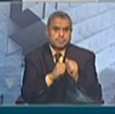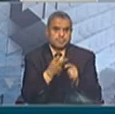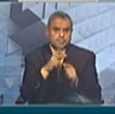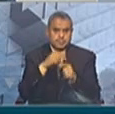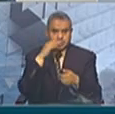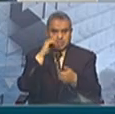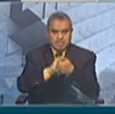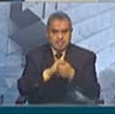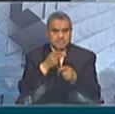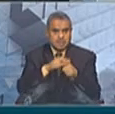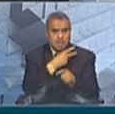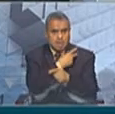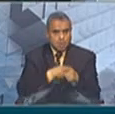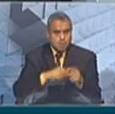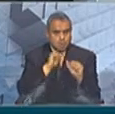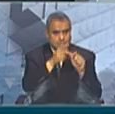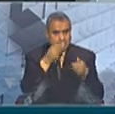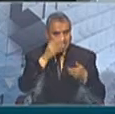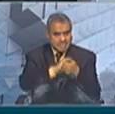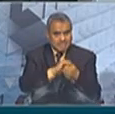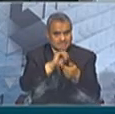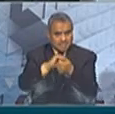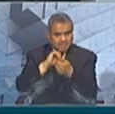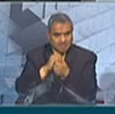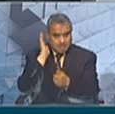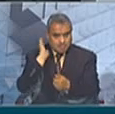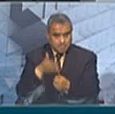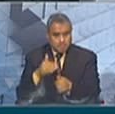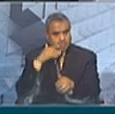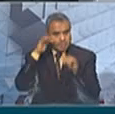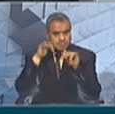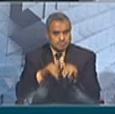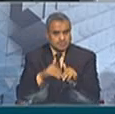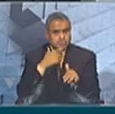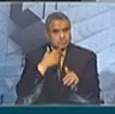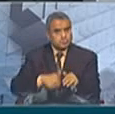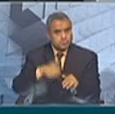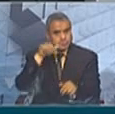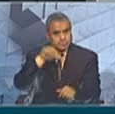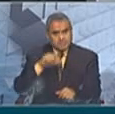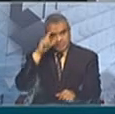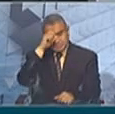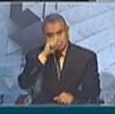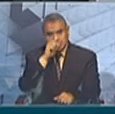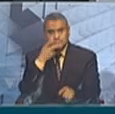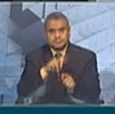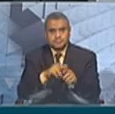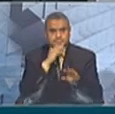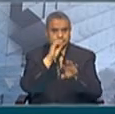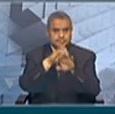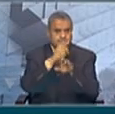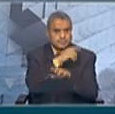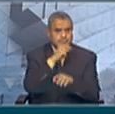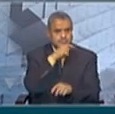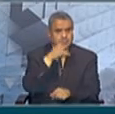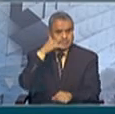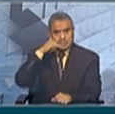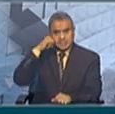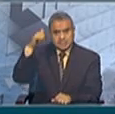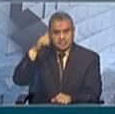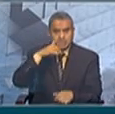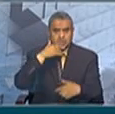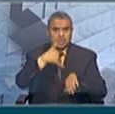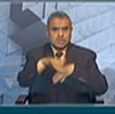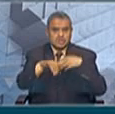الاتفاق على الحكومة وبالتالي كل هذه الإجراءات طبعا لا تتوافق مع الدستور. نعم، لكن تداعيات ذلك على الشارع